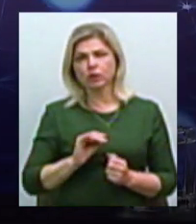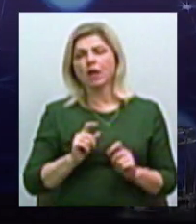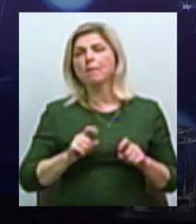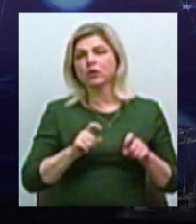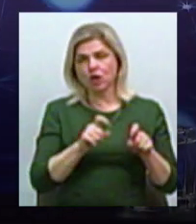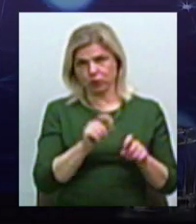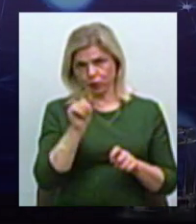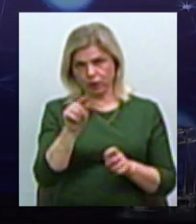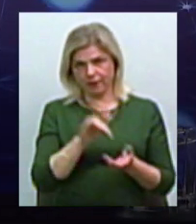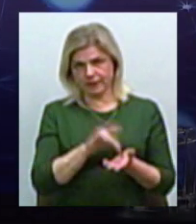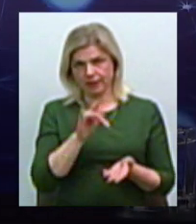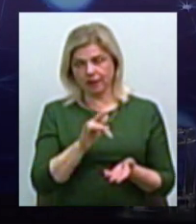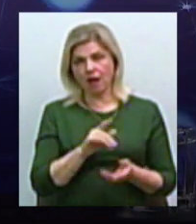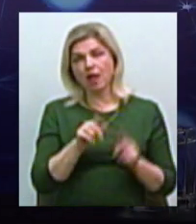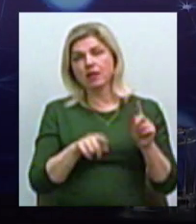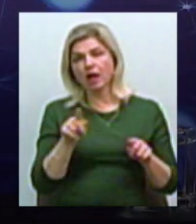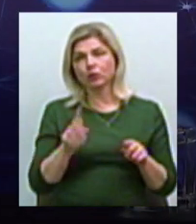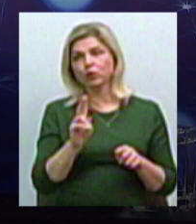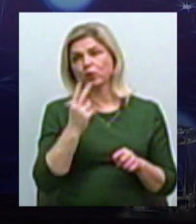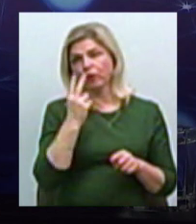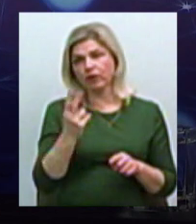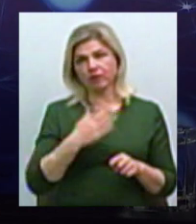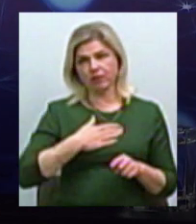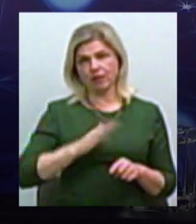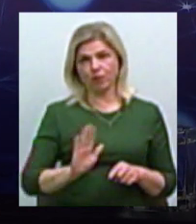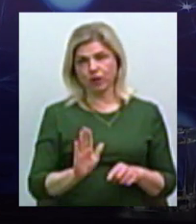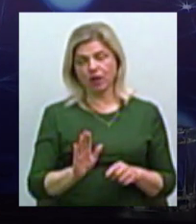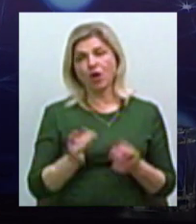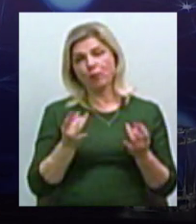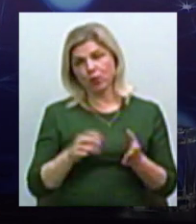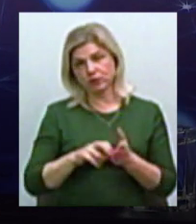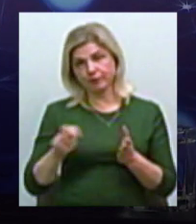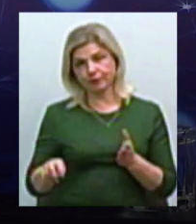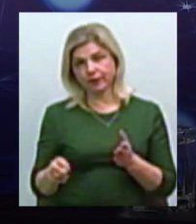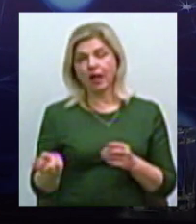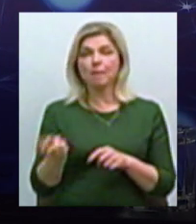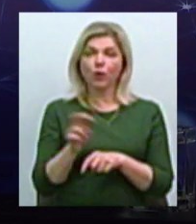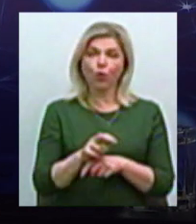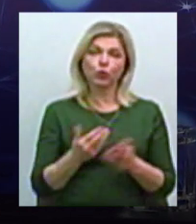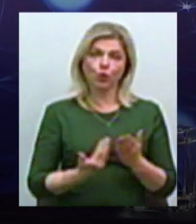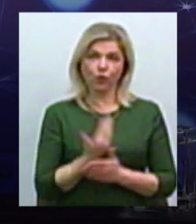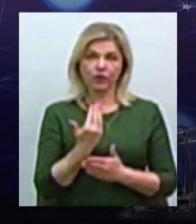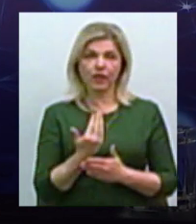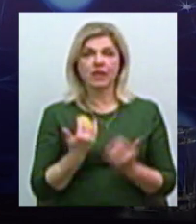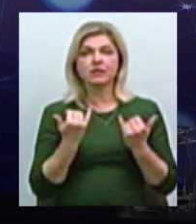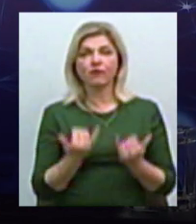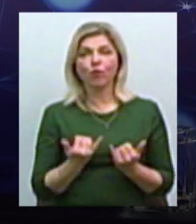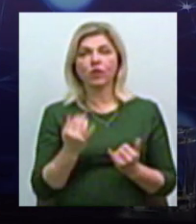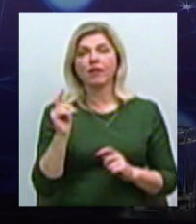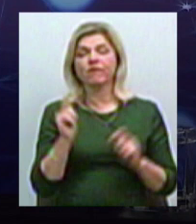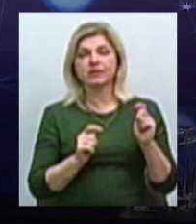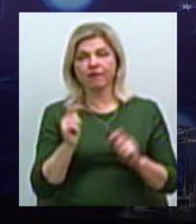Деякі побачили, що це не їх, і просто відсіялись, але приходять нові. І сьогодні на фестивалі у нас